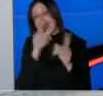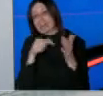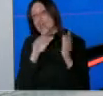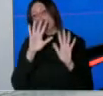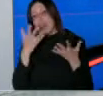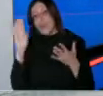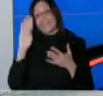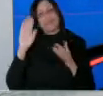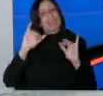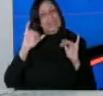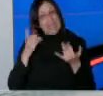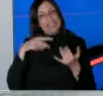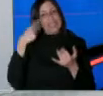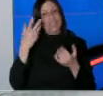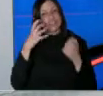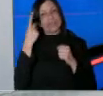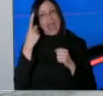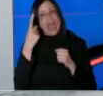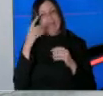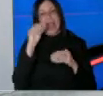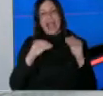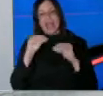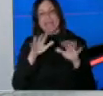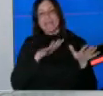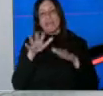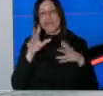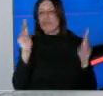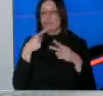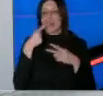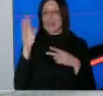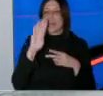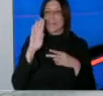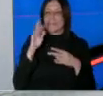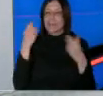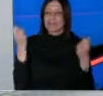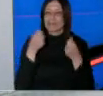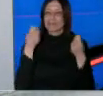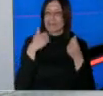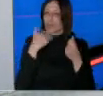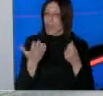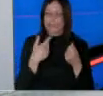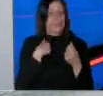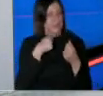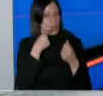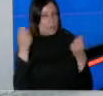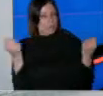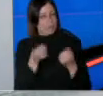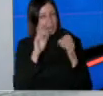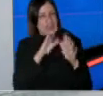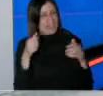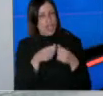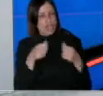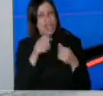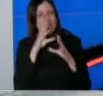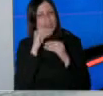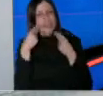להיות שנתניהו כן יהיה לו את ה-61 להרכיב ממשלה. יכול להיות. ואז אי אפשר יהיה להגיד שנתניהו קמפיין הרע. אבל אני אומר, הקמפיין הזה, בלי קשר, אתה